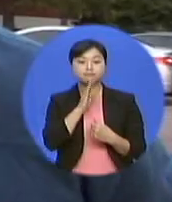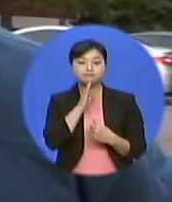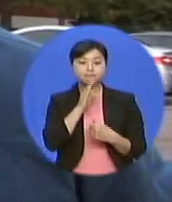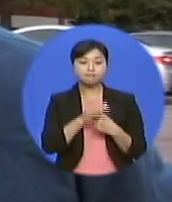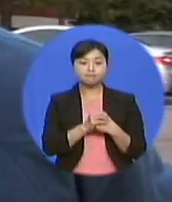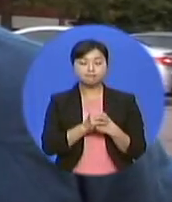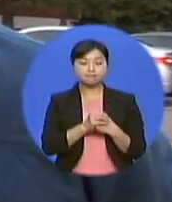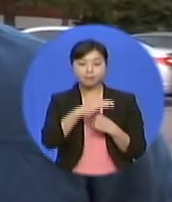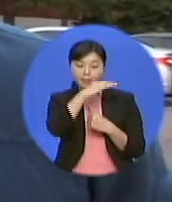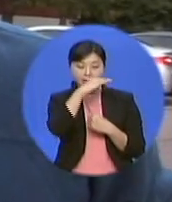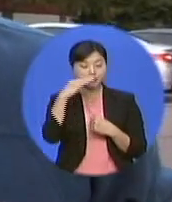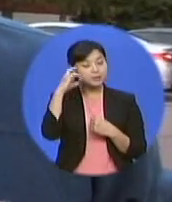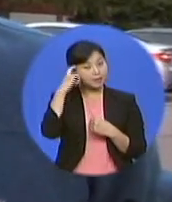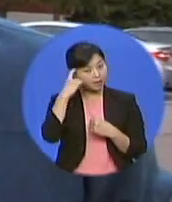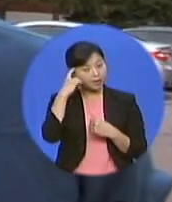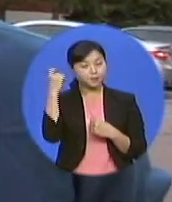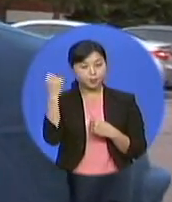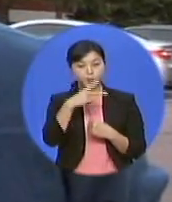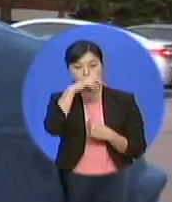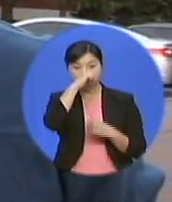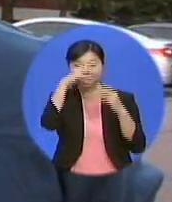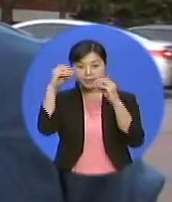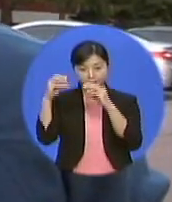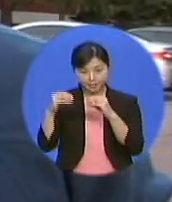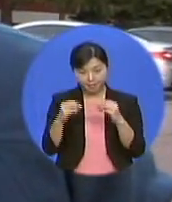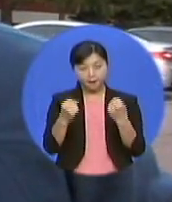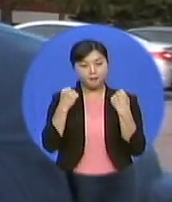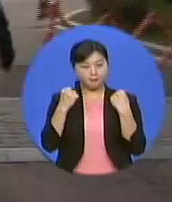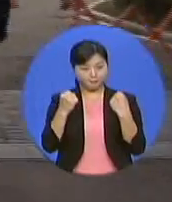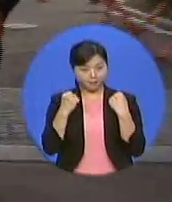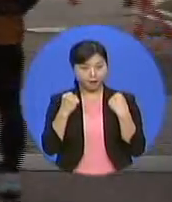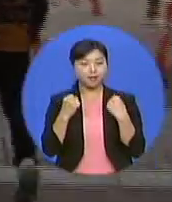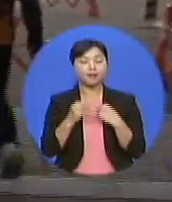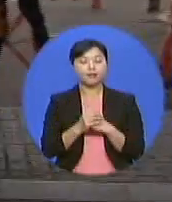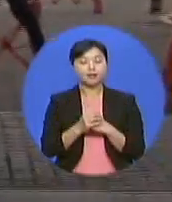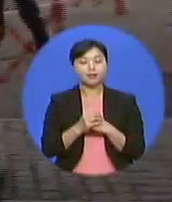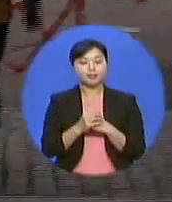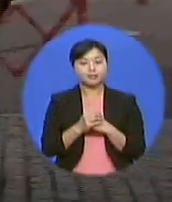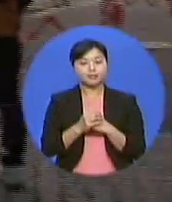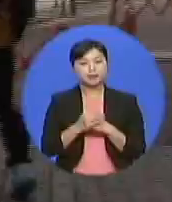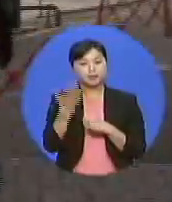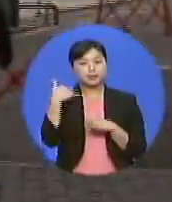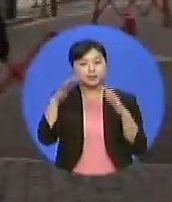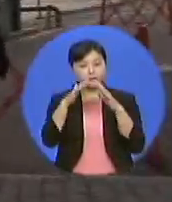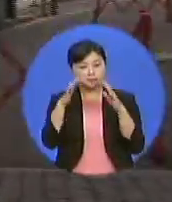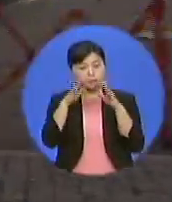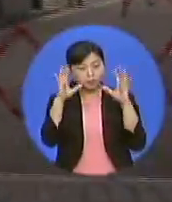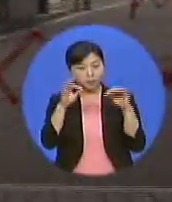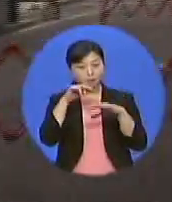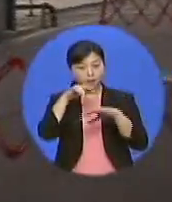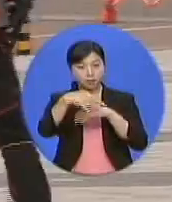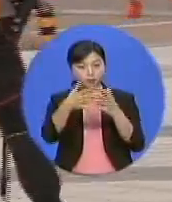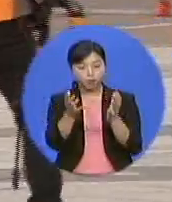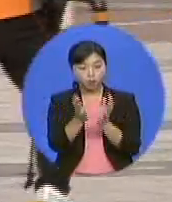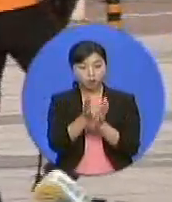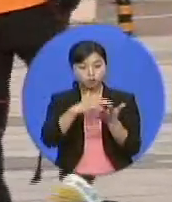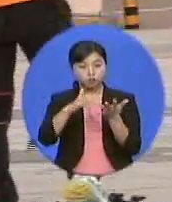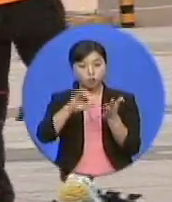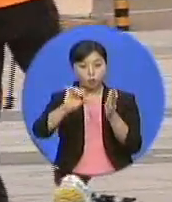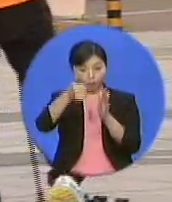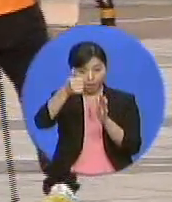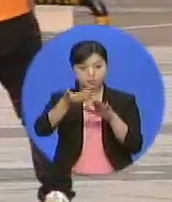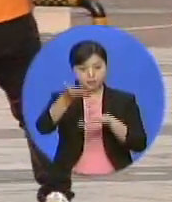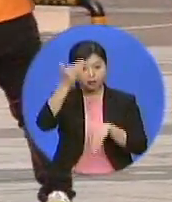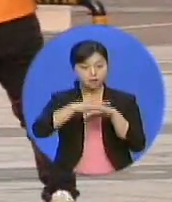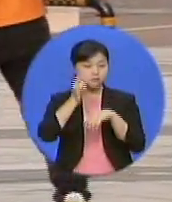갖고 좋은 덕담을 나누고 건강을 챙긴다. 요즘 인터넷에서는 걷기 동호회가 500여 군데나 될 정도로